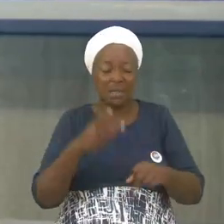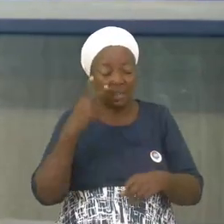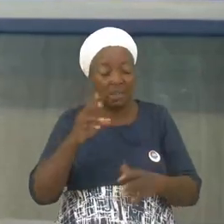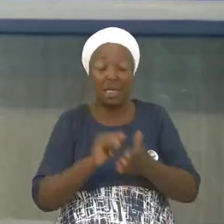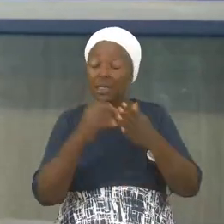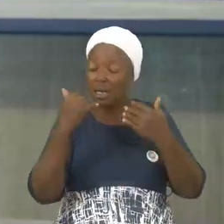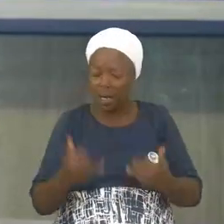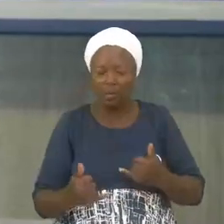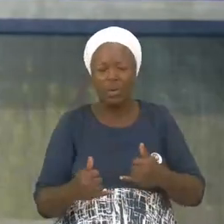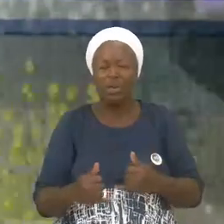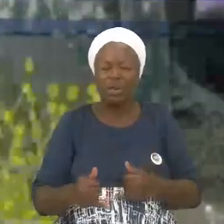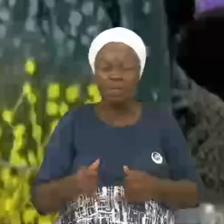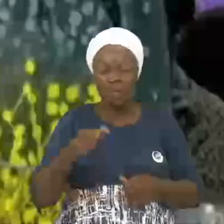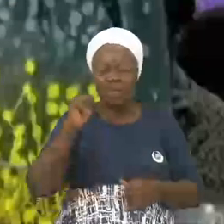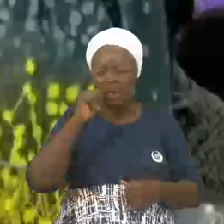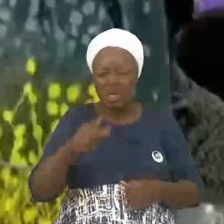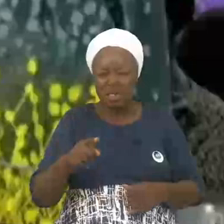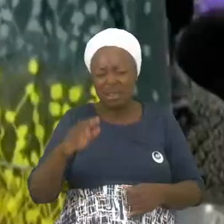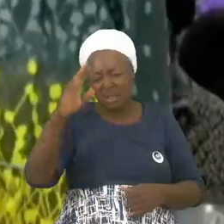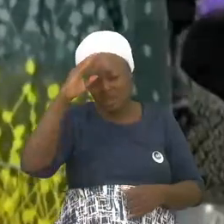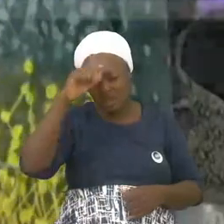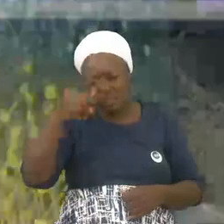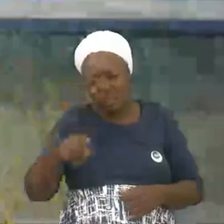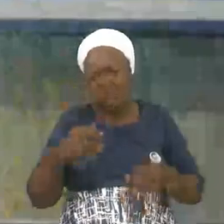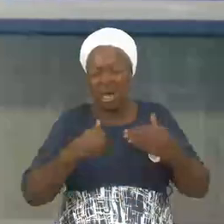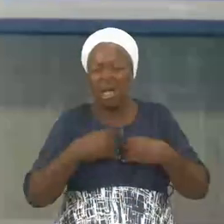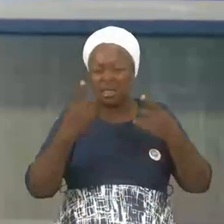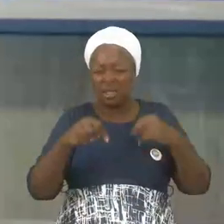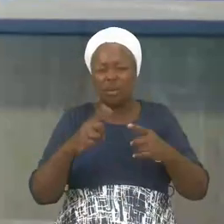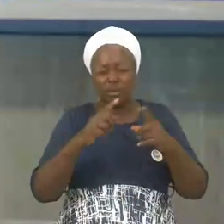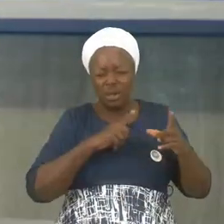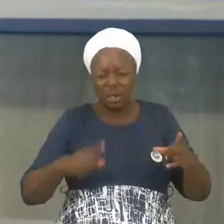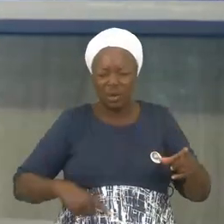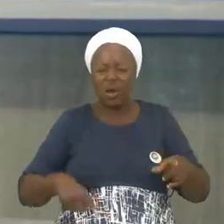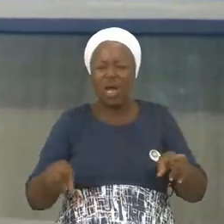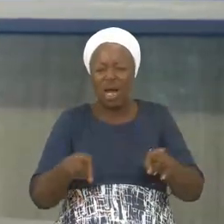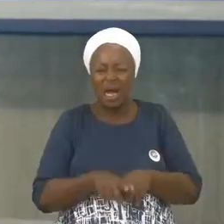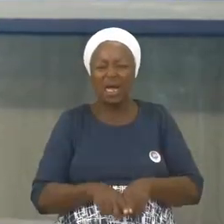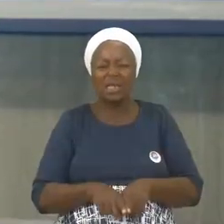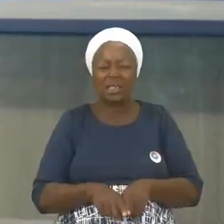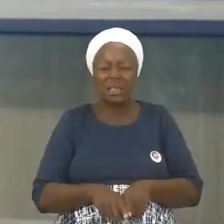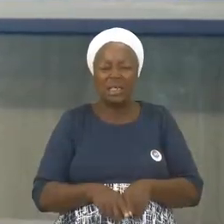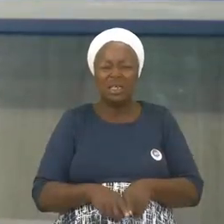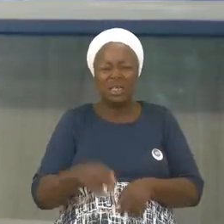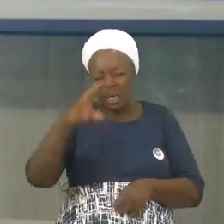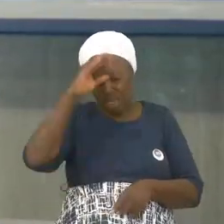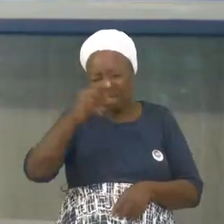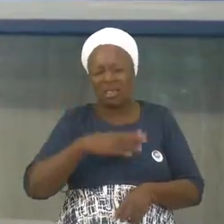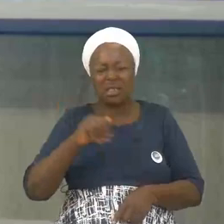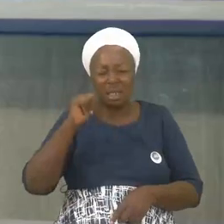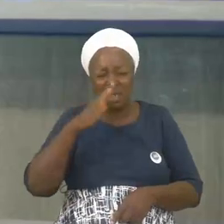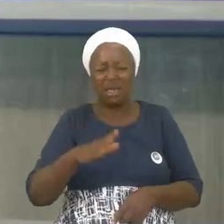changement visible pour que tout le monde pourra voir que maintenant, il, elle, est venue au